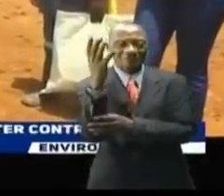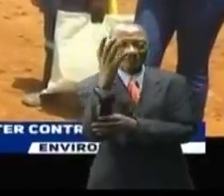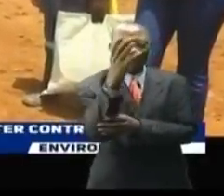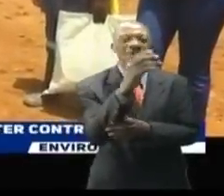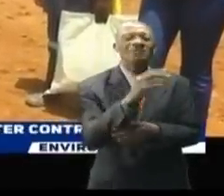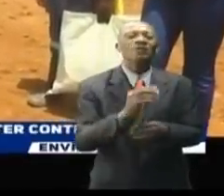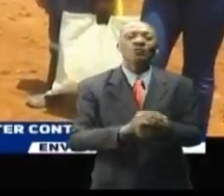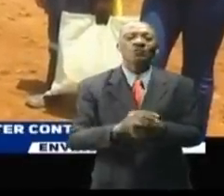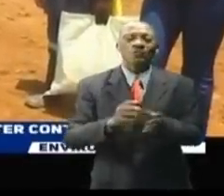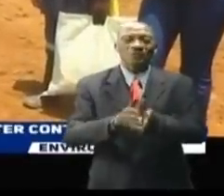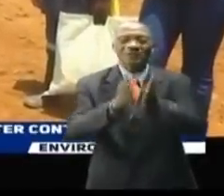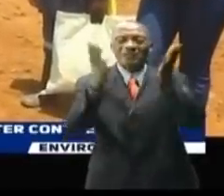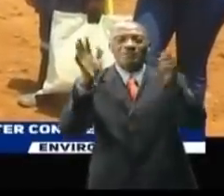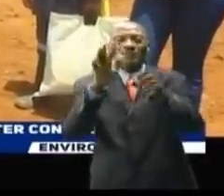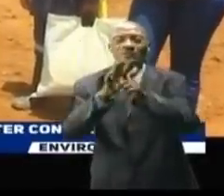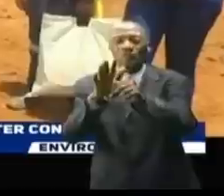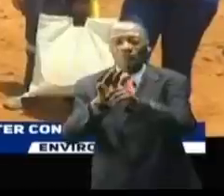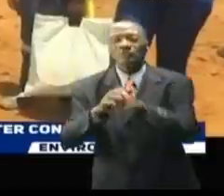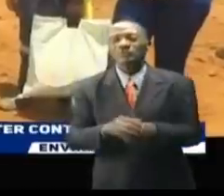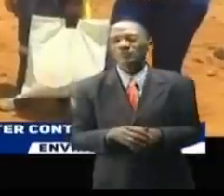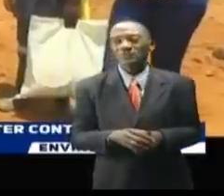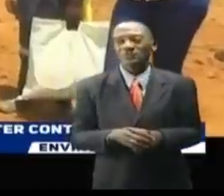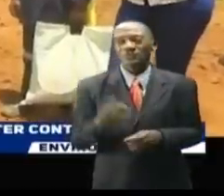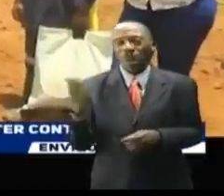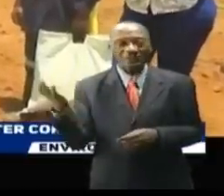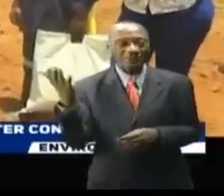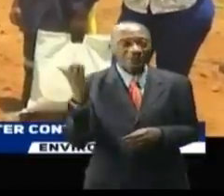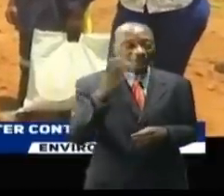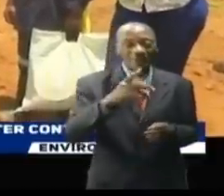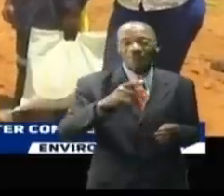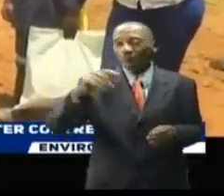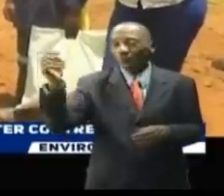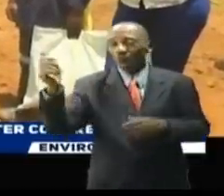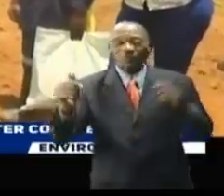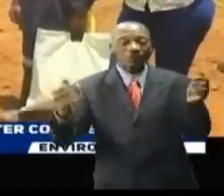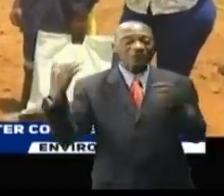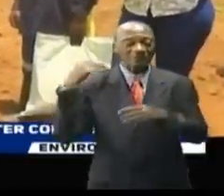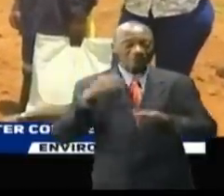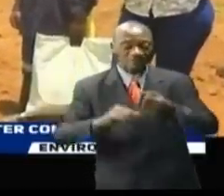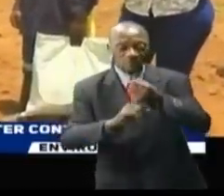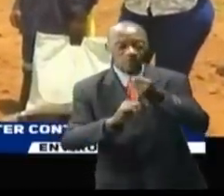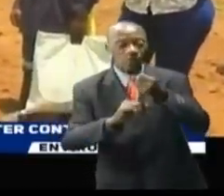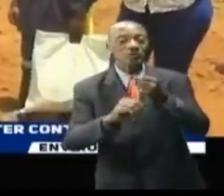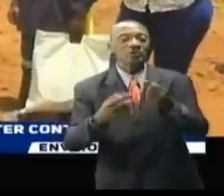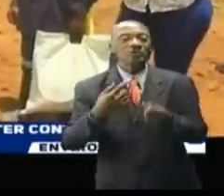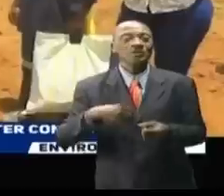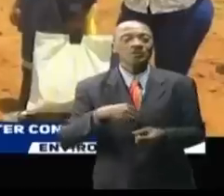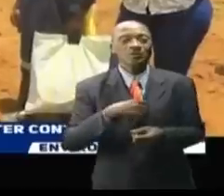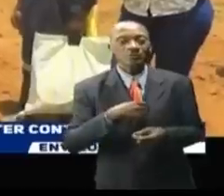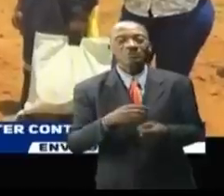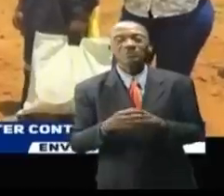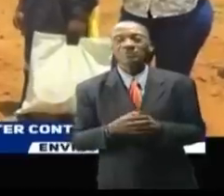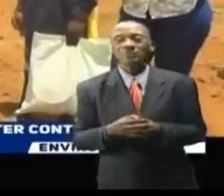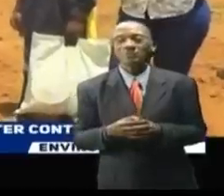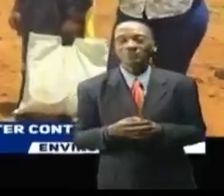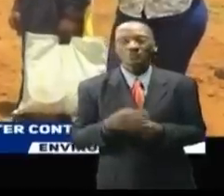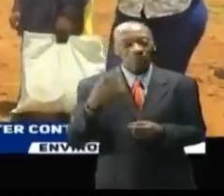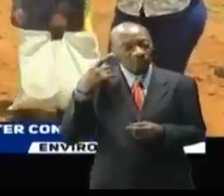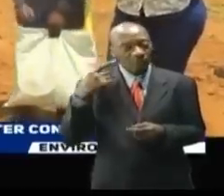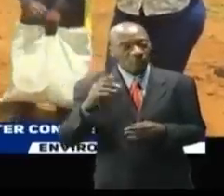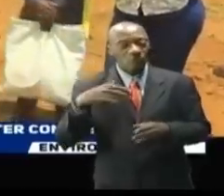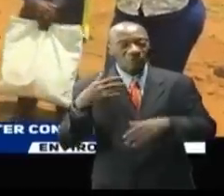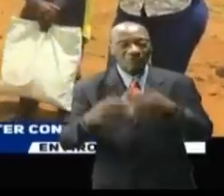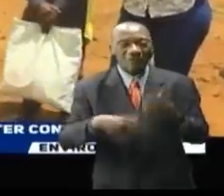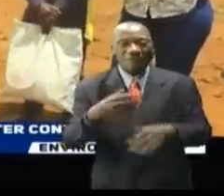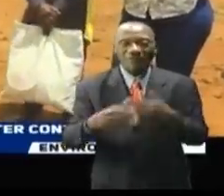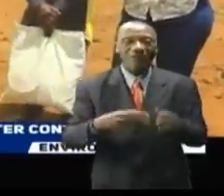puissions subvenir aux besoins d'abord de tout ce personnel pour pouvoir développer toutes les